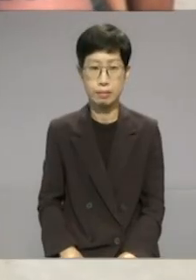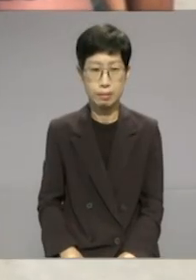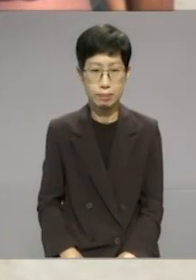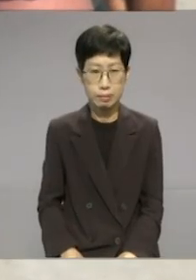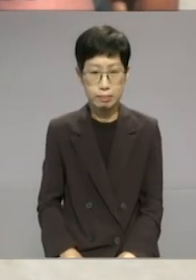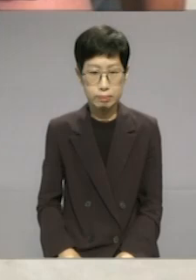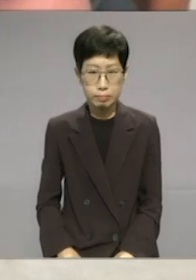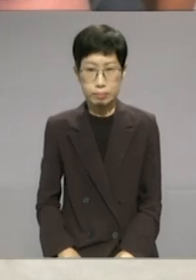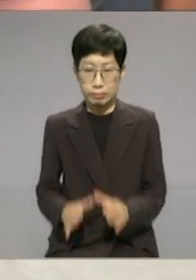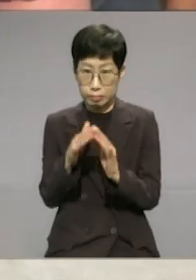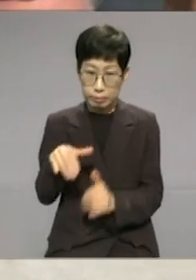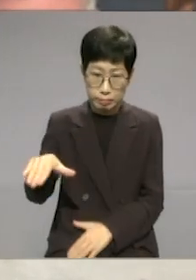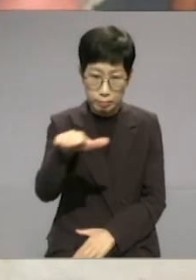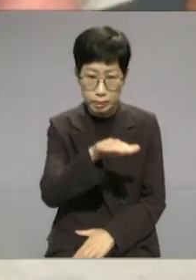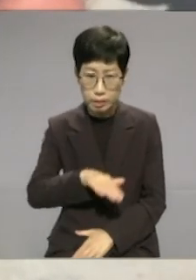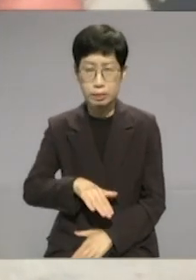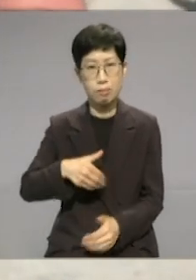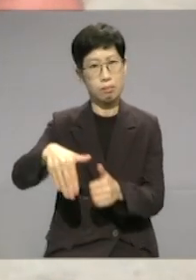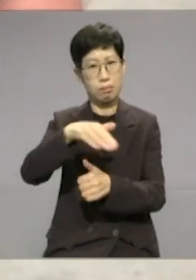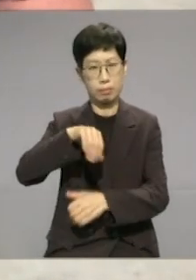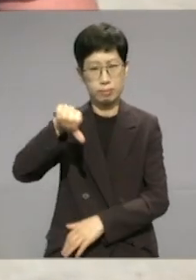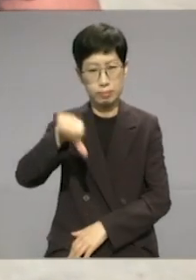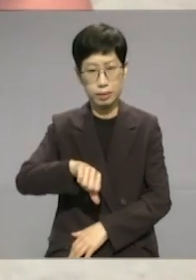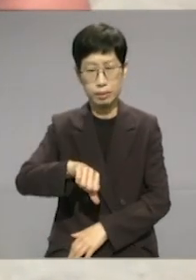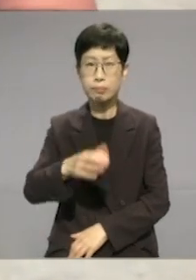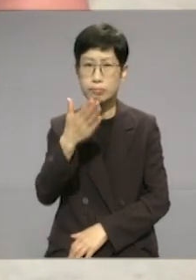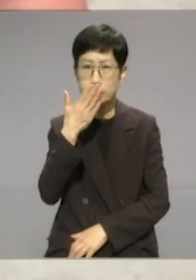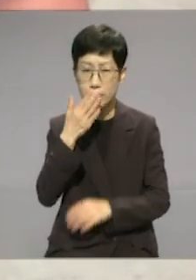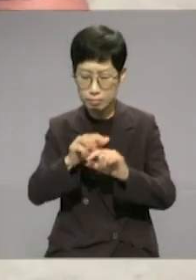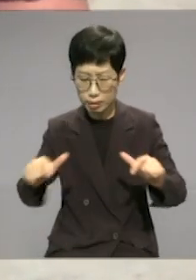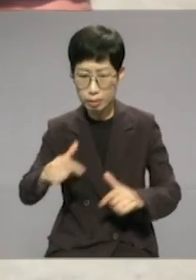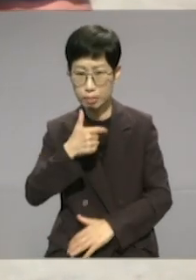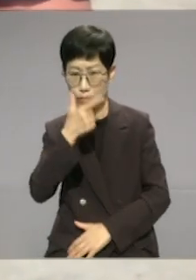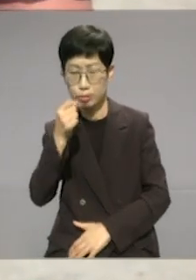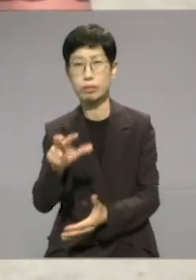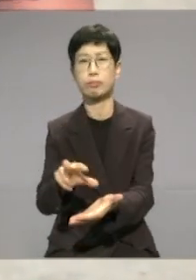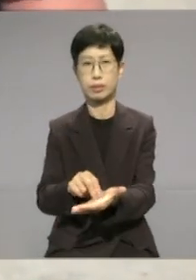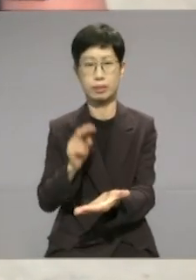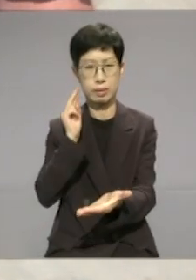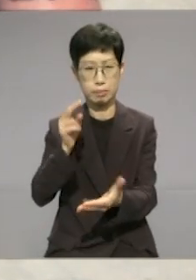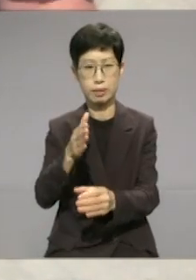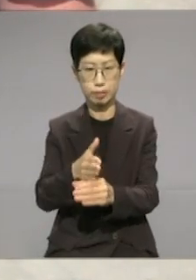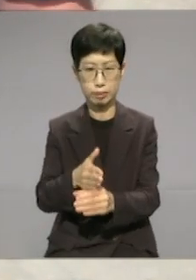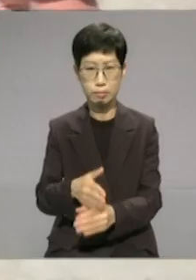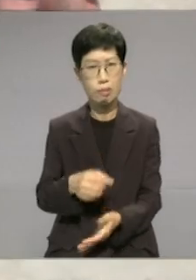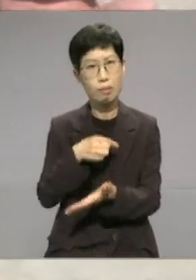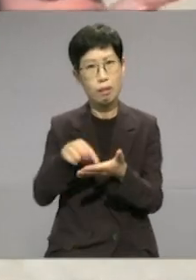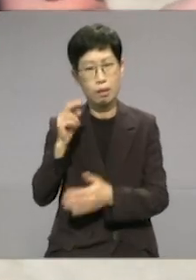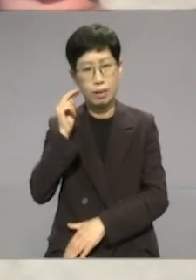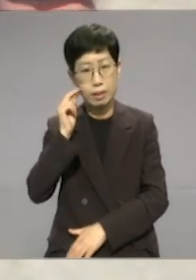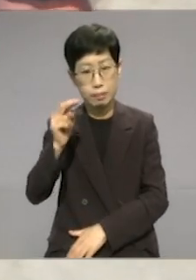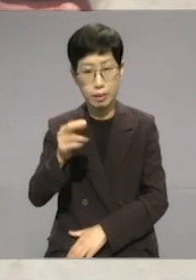in a situation which is considered to be the most severe situation in terms of food insecurity. It's level 5,